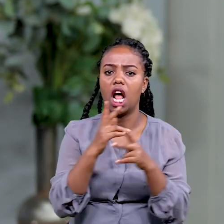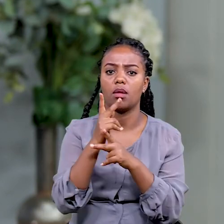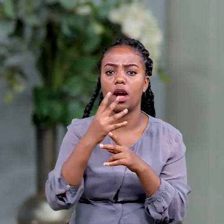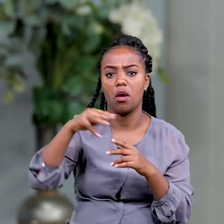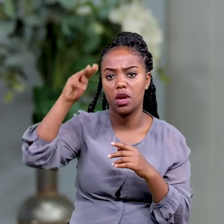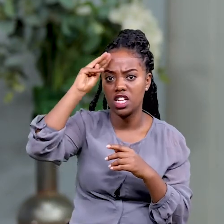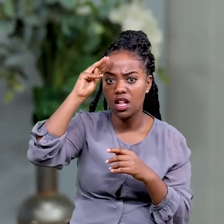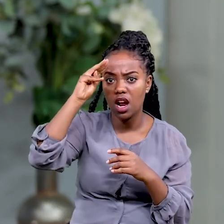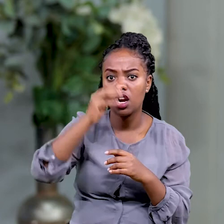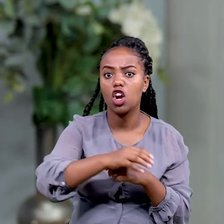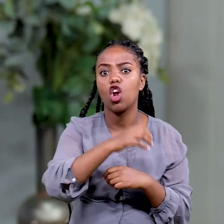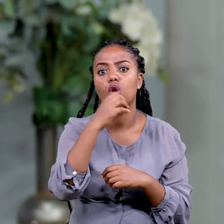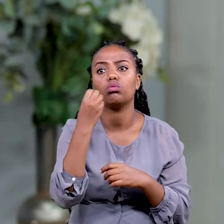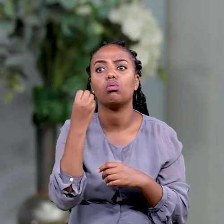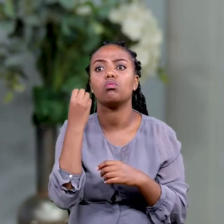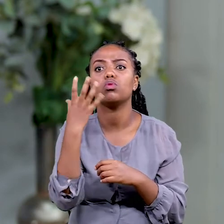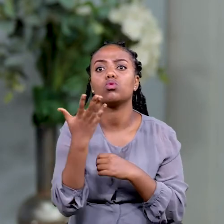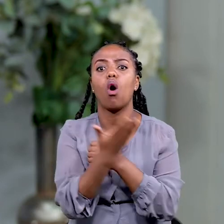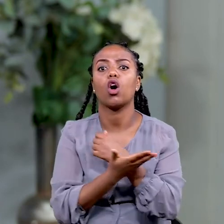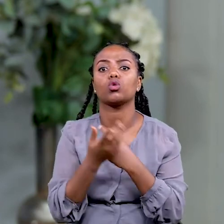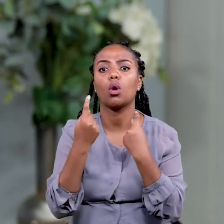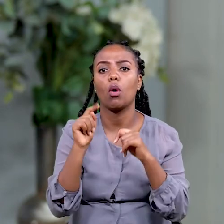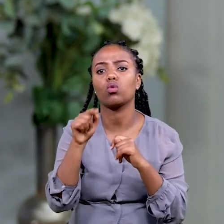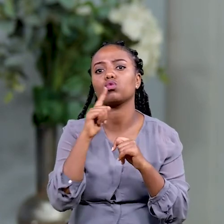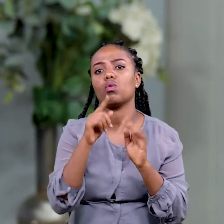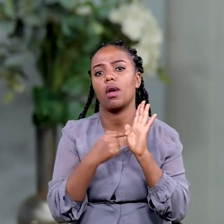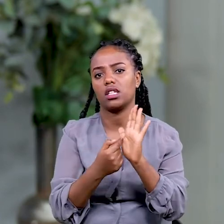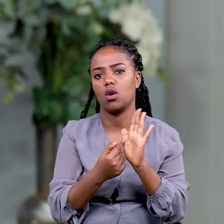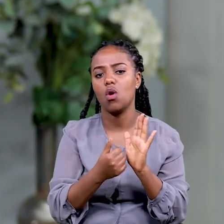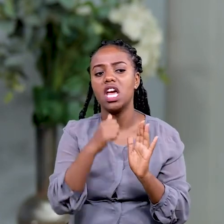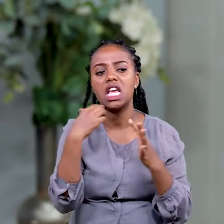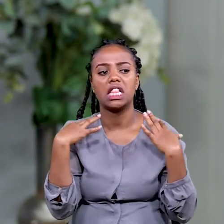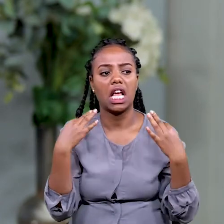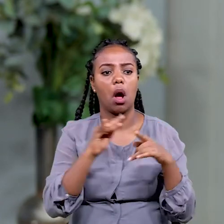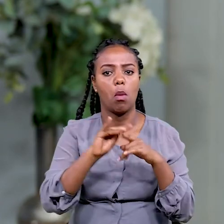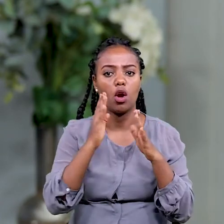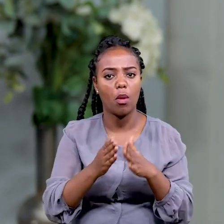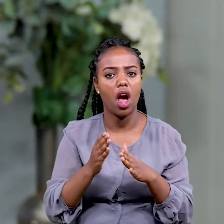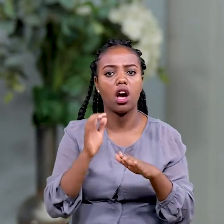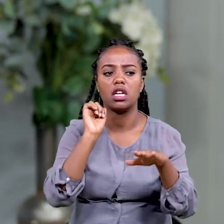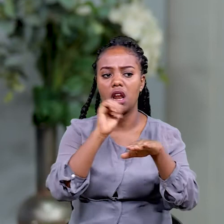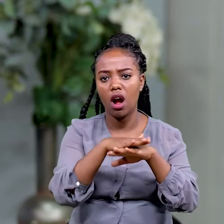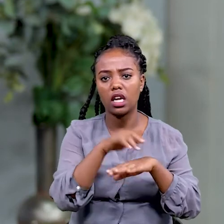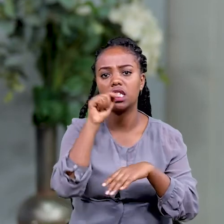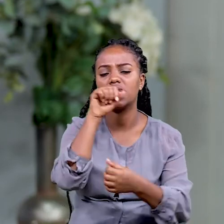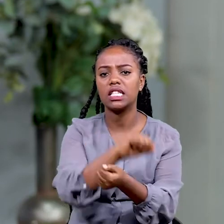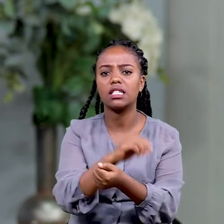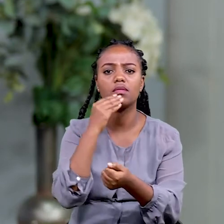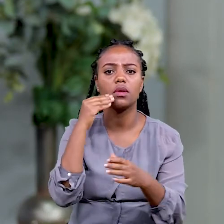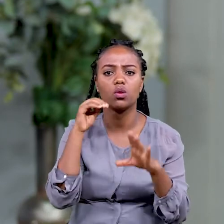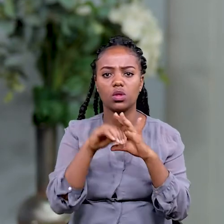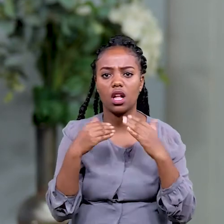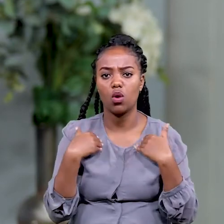ጥበቃ ሚኒስቴር ሌሎች አገሮችን ብዙዎቹ አገሮች ተመክሮም ይሄን ነው የሚያሳየው። የጤና ባለሙያ መድቦ እዛ ውስጥ